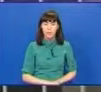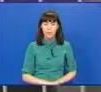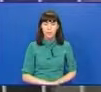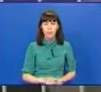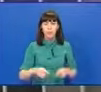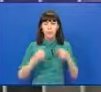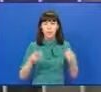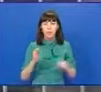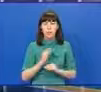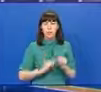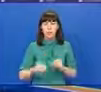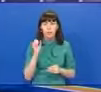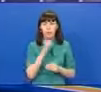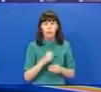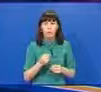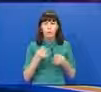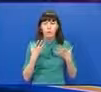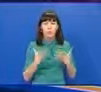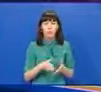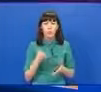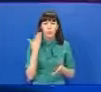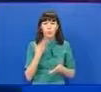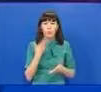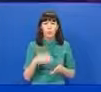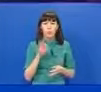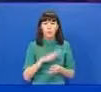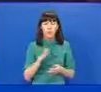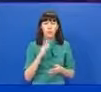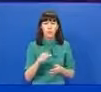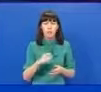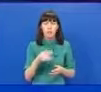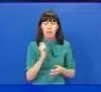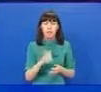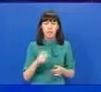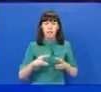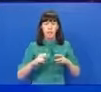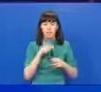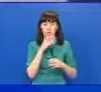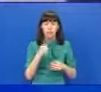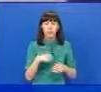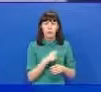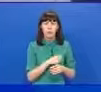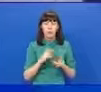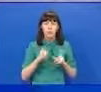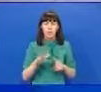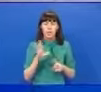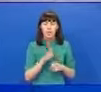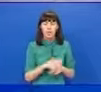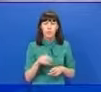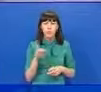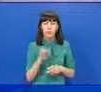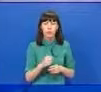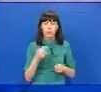Өзгенің мүлкіне қол салғандар оңай олжаға шалқып жүрген жерлерінде ұсталды. Сарыағаштық азаматтар тергеу кезінде өз кінәларын толық мойындаған, алайда